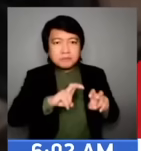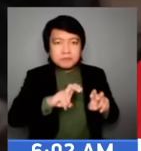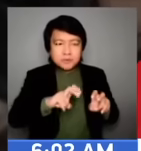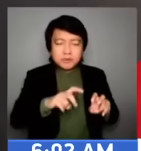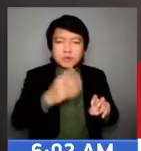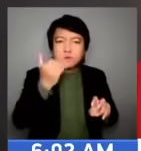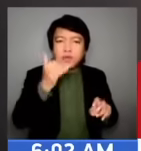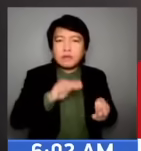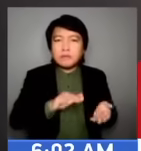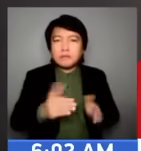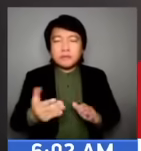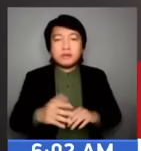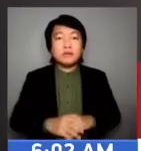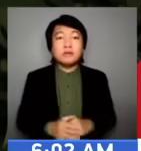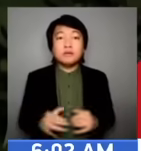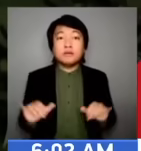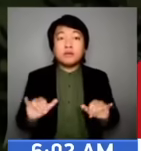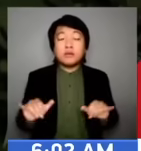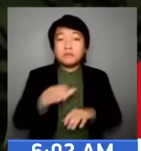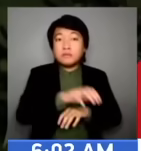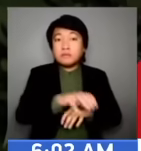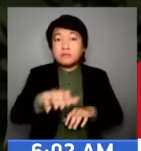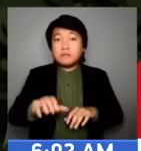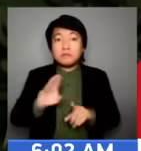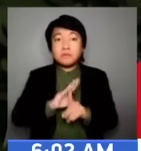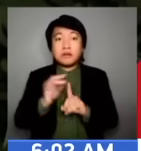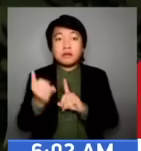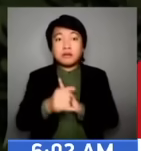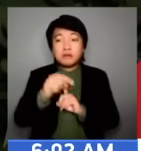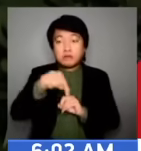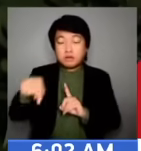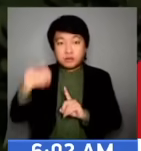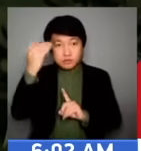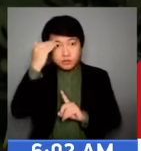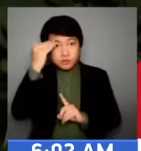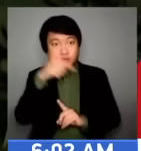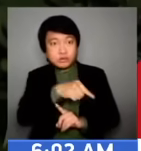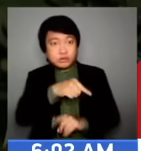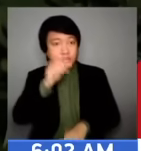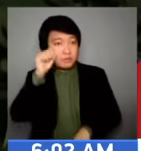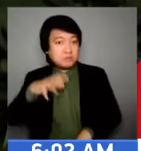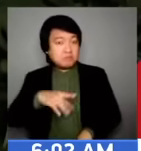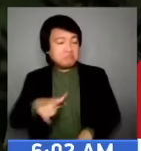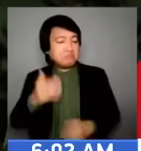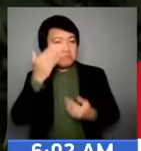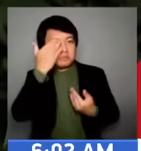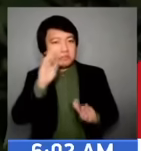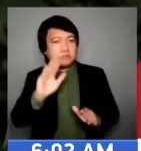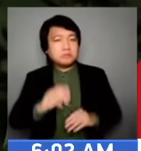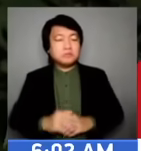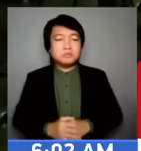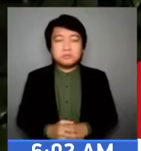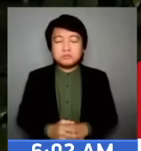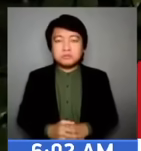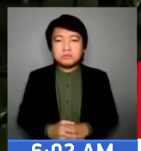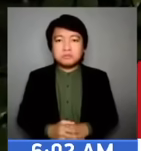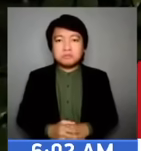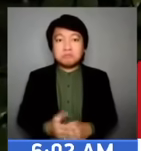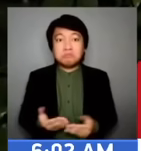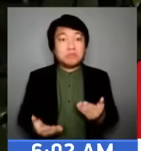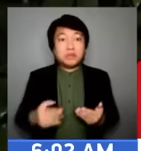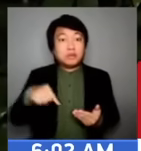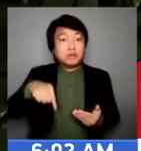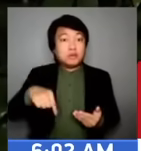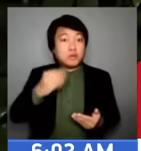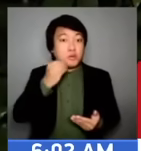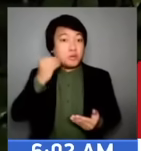kalapit na barangay, hindi siya kakilala. Wala namang kaming missing person, no? So baka hindi din talaga taga sa amin. Yung aming ilog,